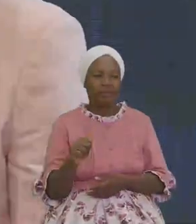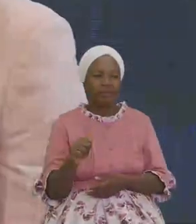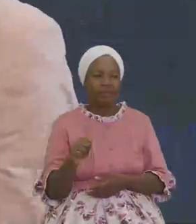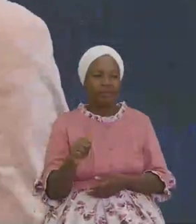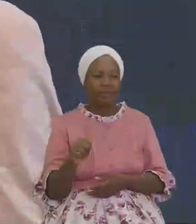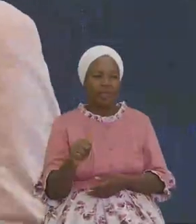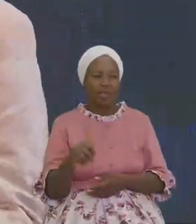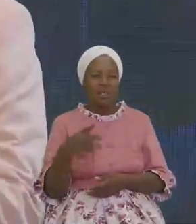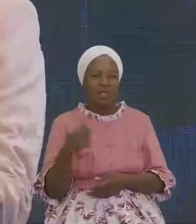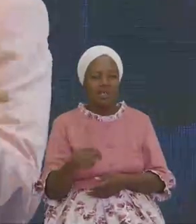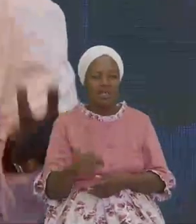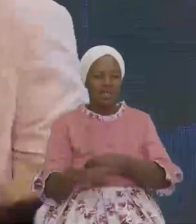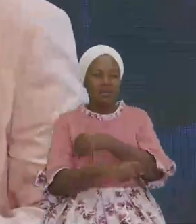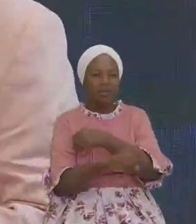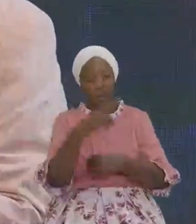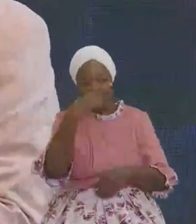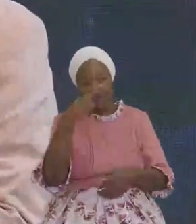Verset 10.